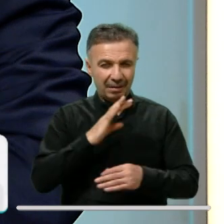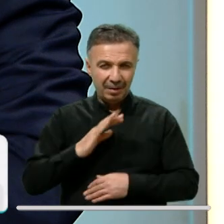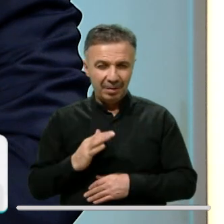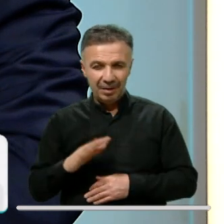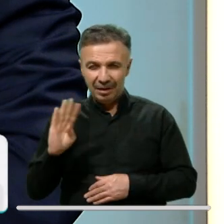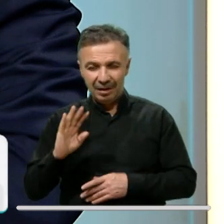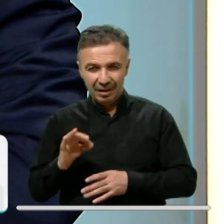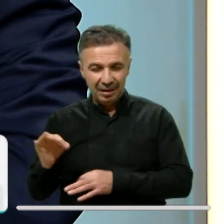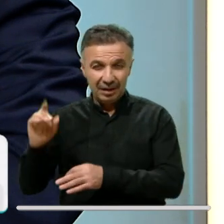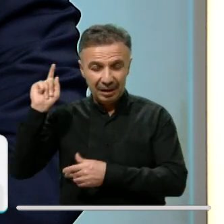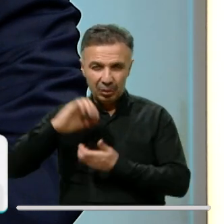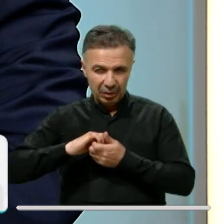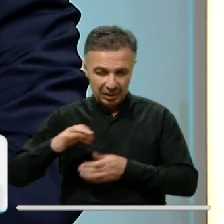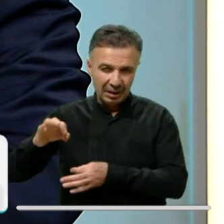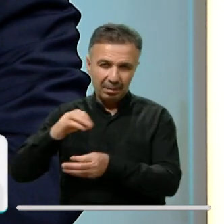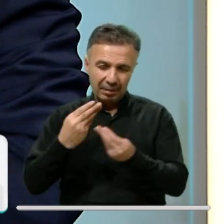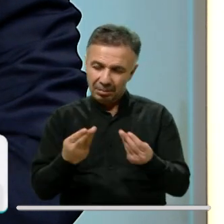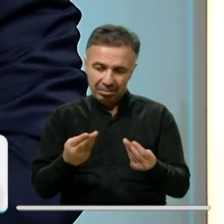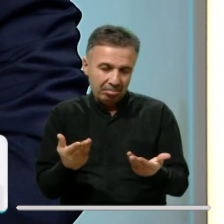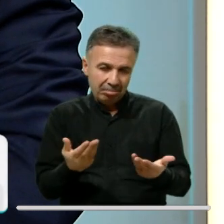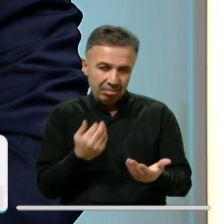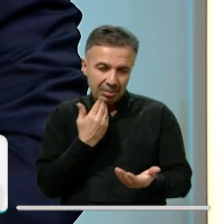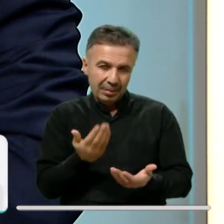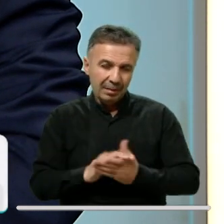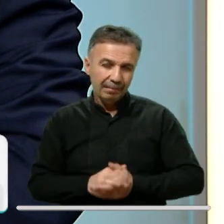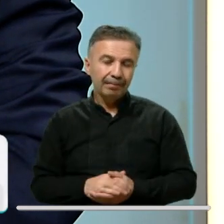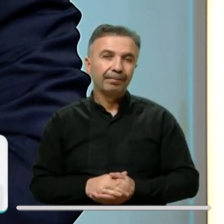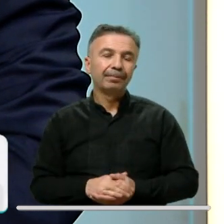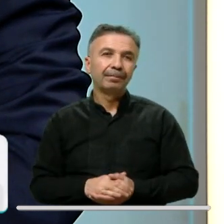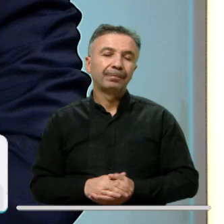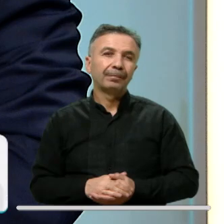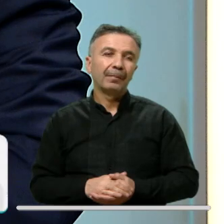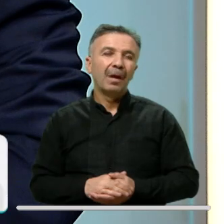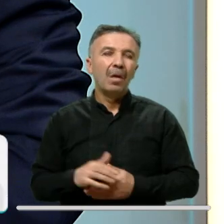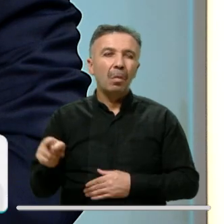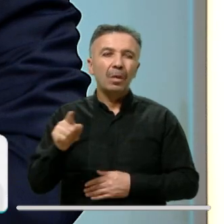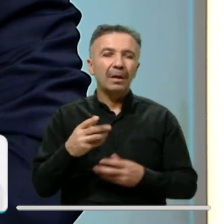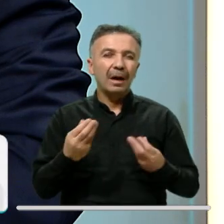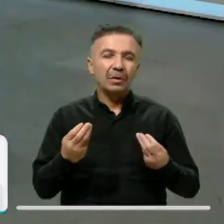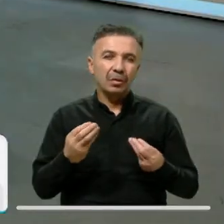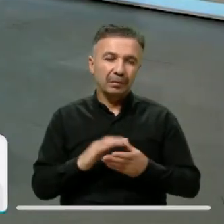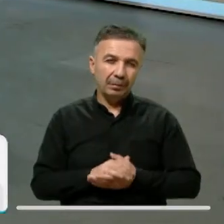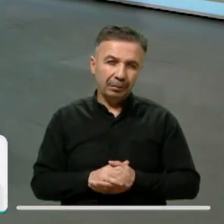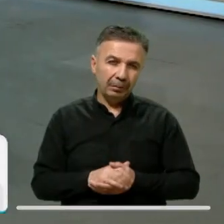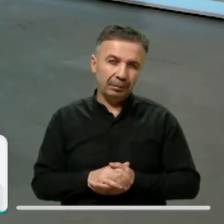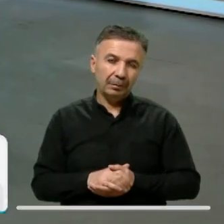vermiş, ellilere mi vermiş, seksenlere mi vermiş? Bunlar daha çok efendim bu